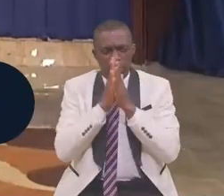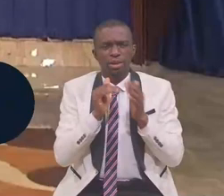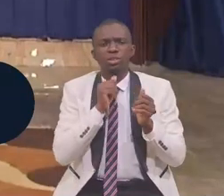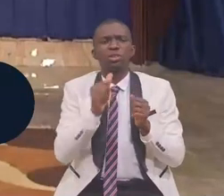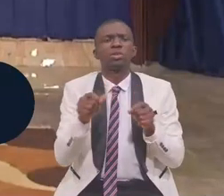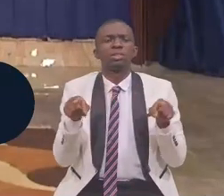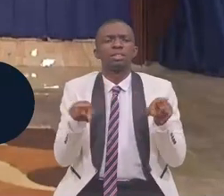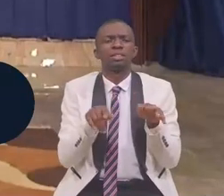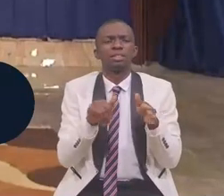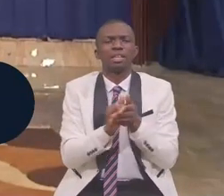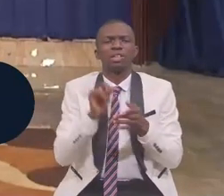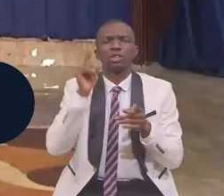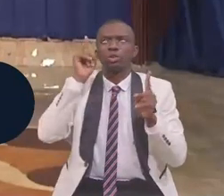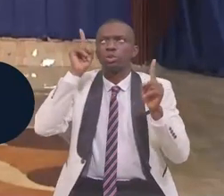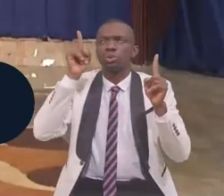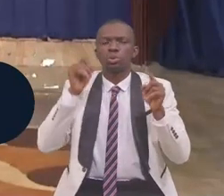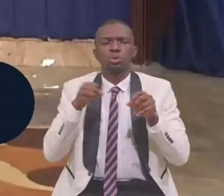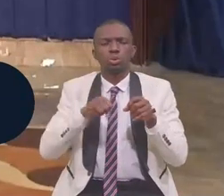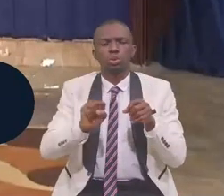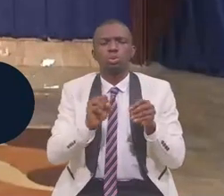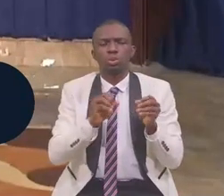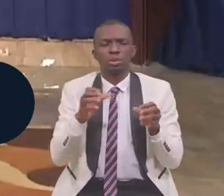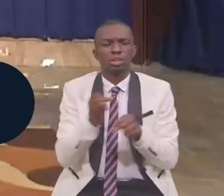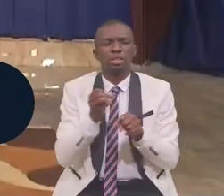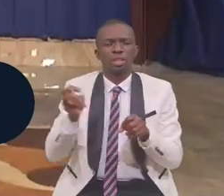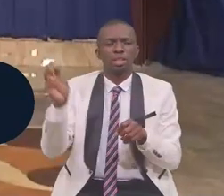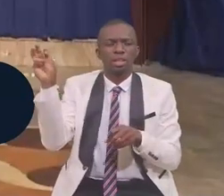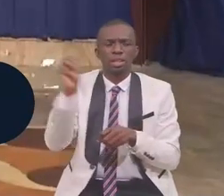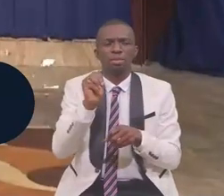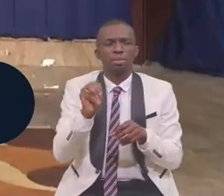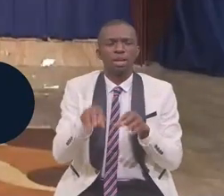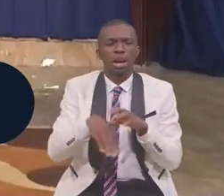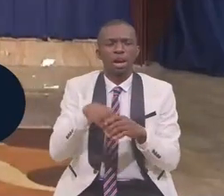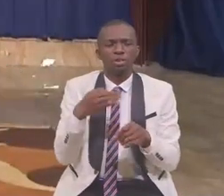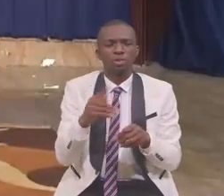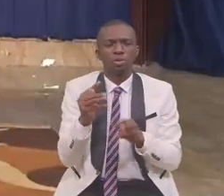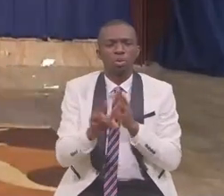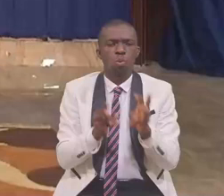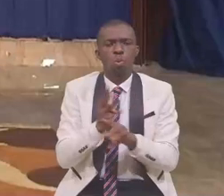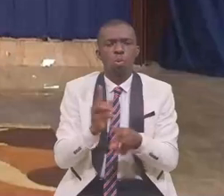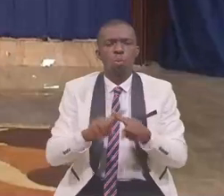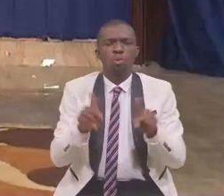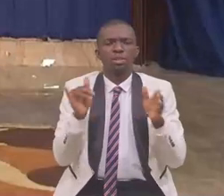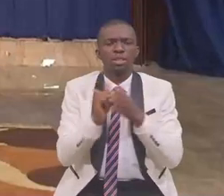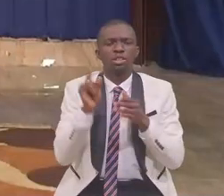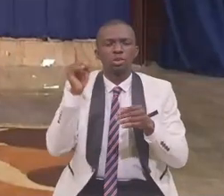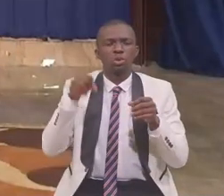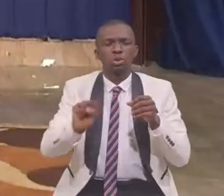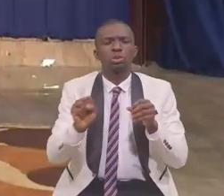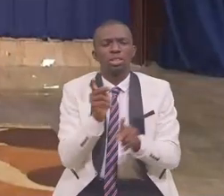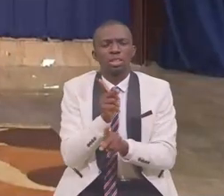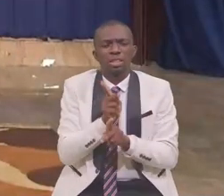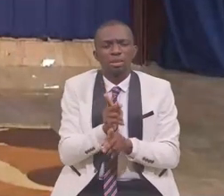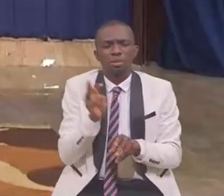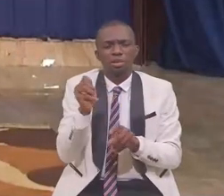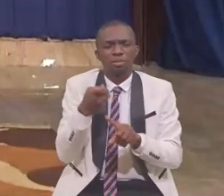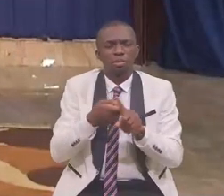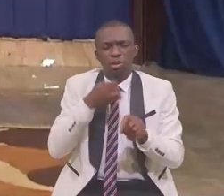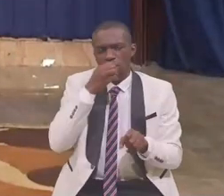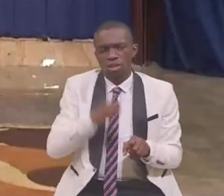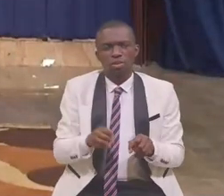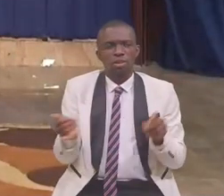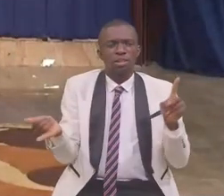monde, mais de les préserver du mal. Ils ne sont pas du monde, comme